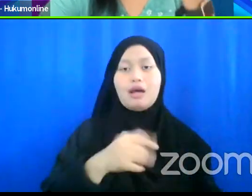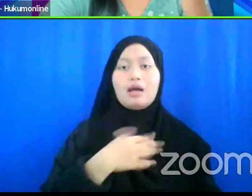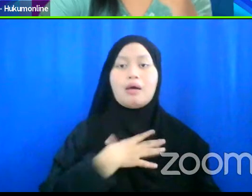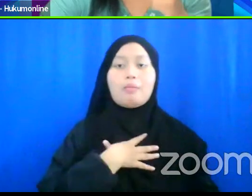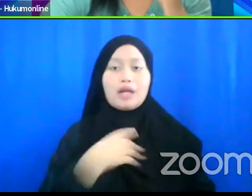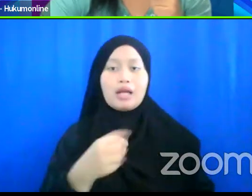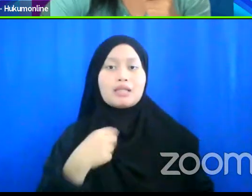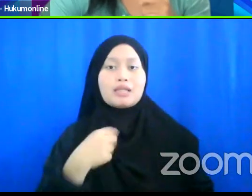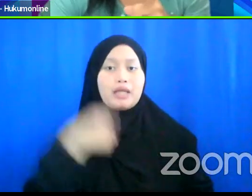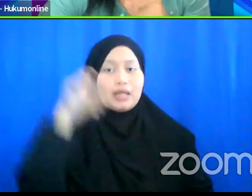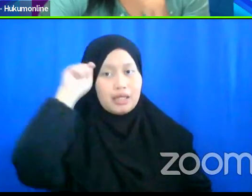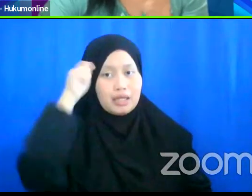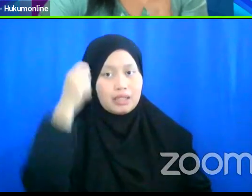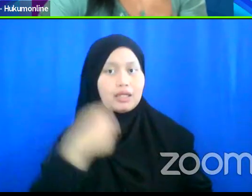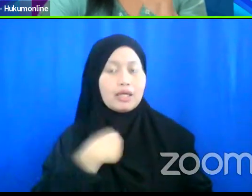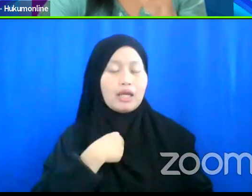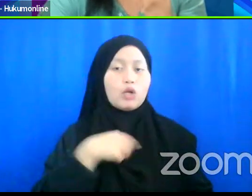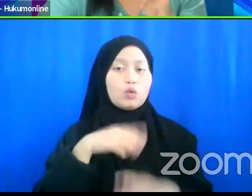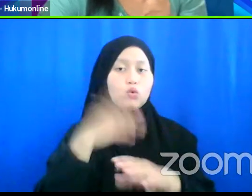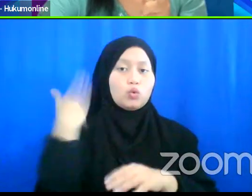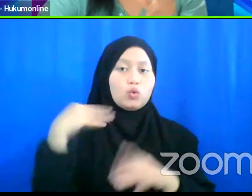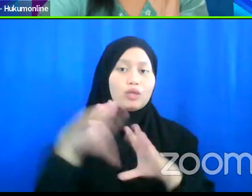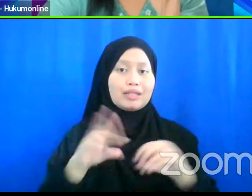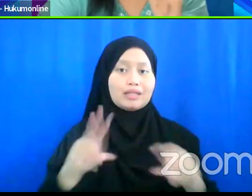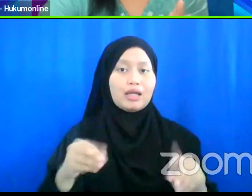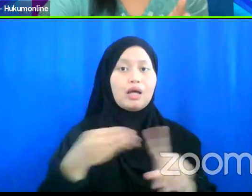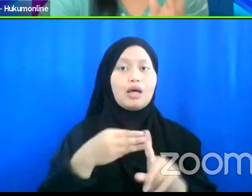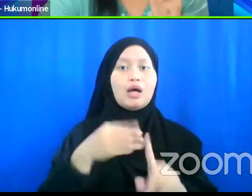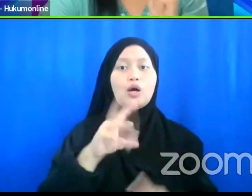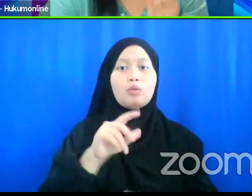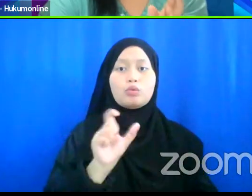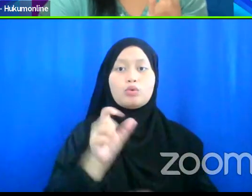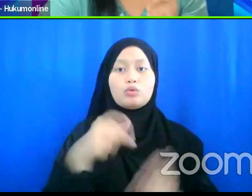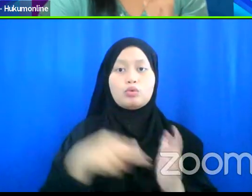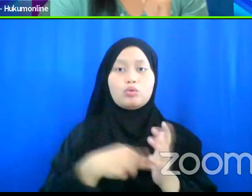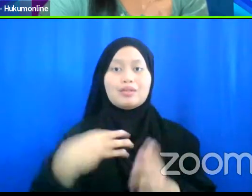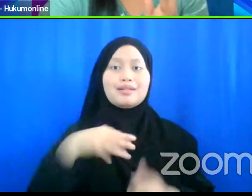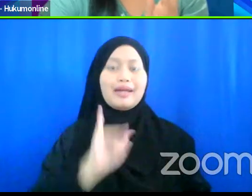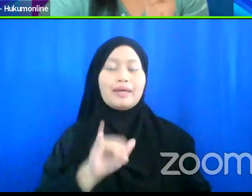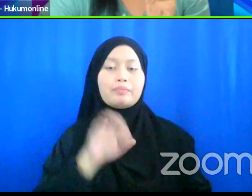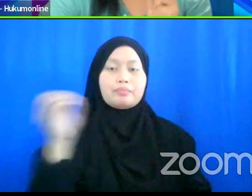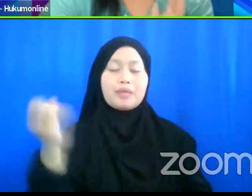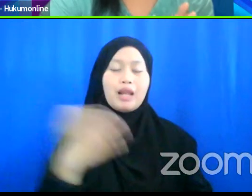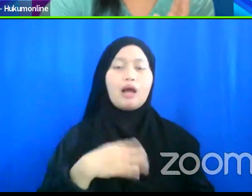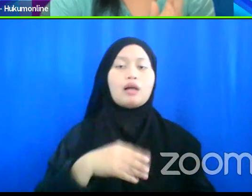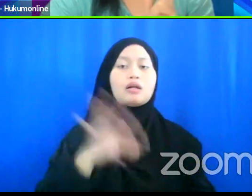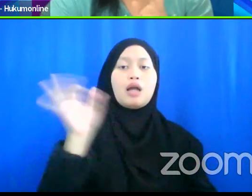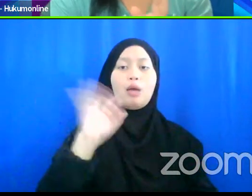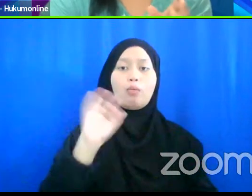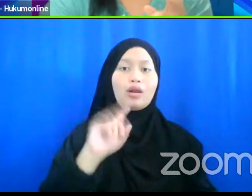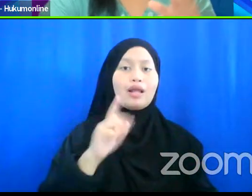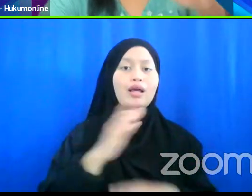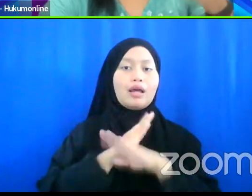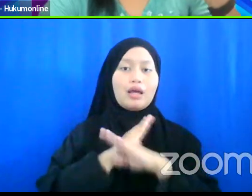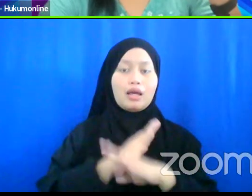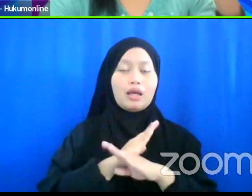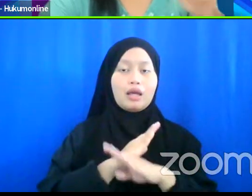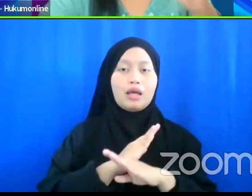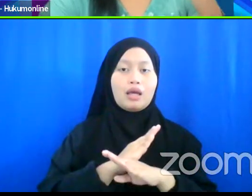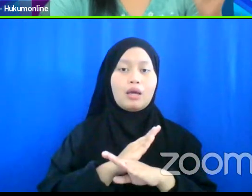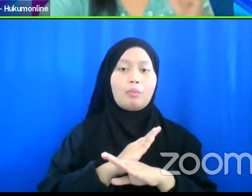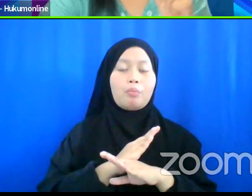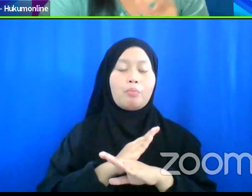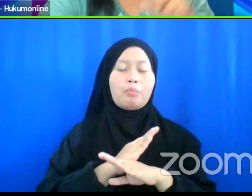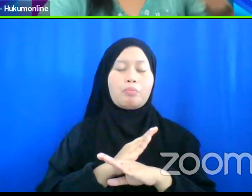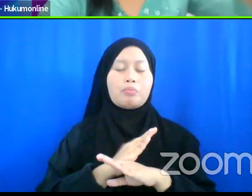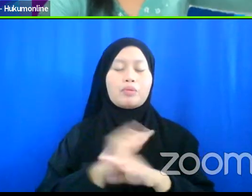saya kerja di Brunei perintah gurunya itu pernah bilang dilarang menyimpan data pribadi di dropbox jadi itu ada